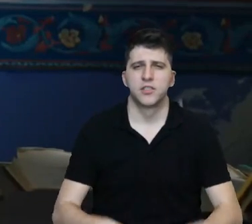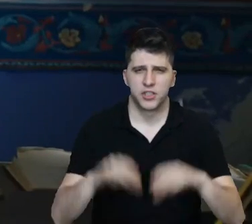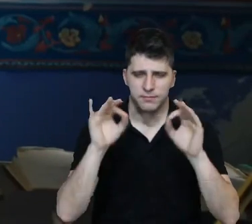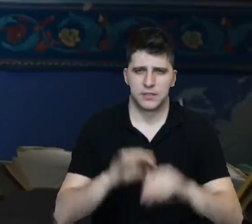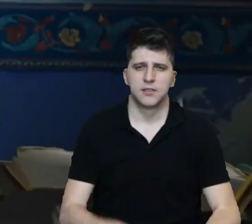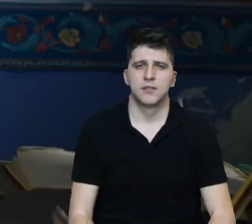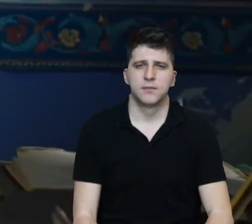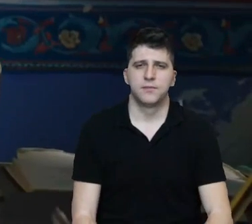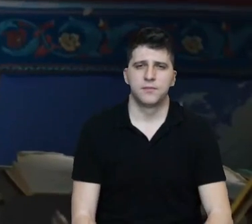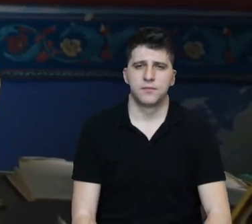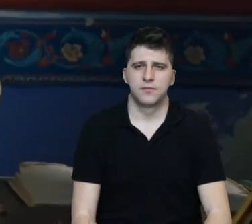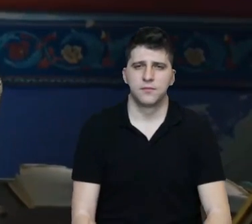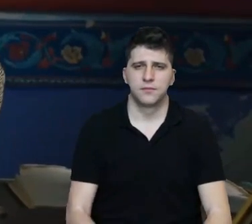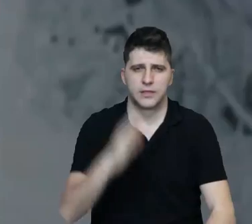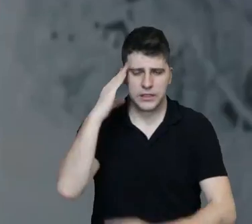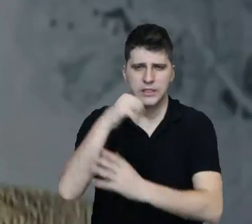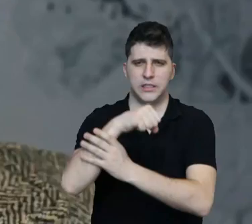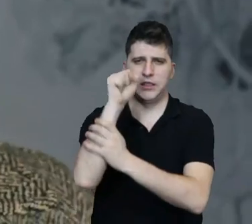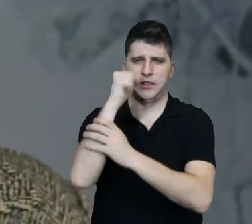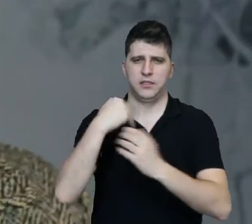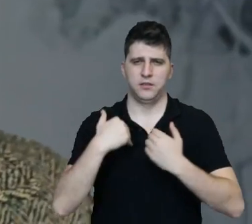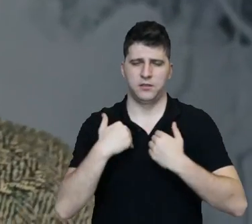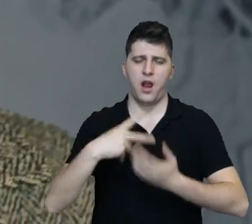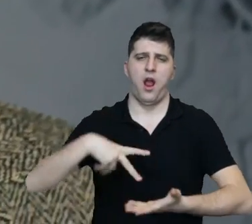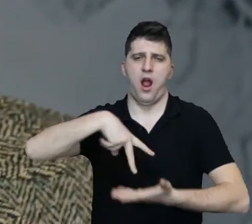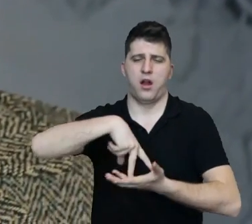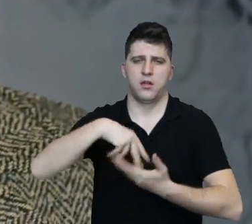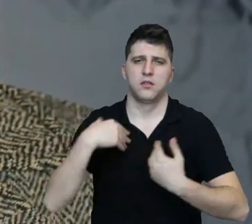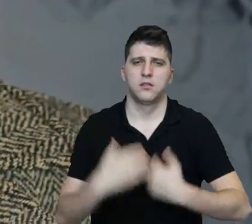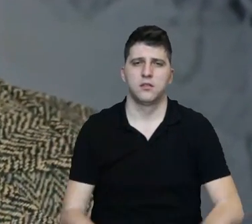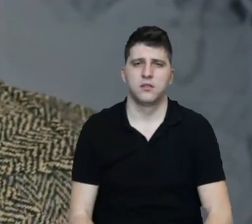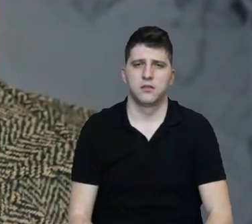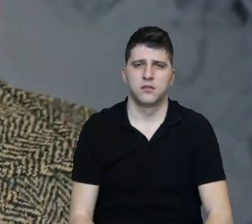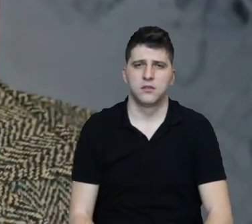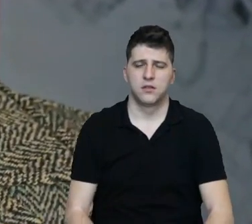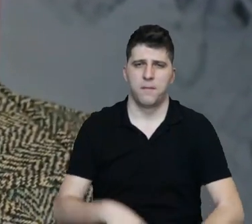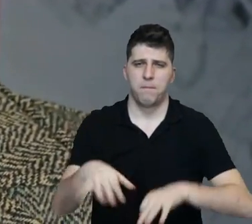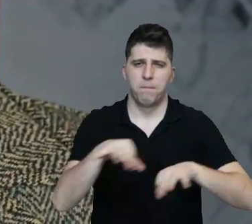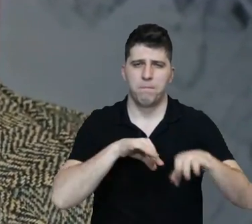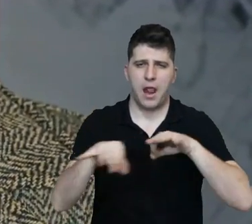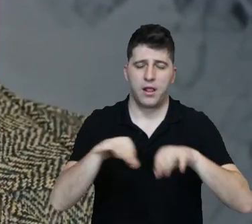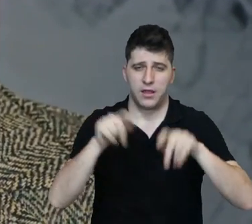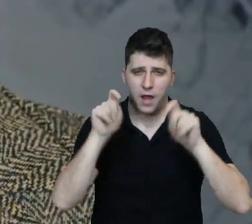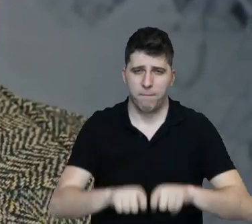Şimdi dik dur ve ayağa kalk. Kalktı. Kral planını devreye sok ve ejderden paralar al.